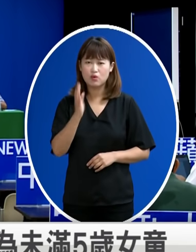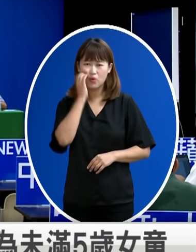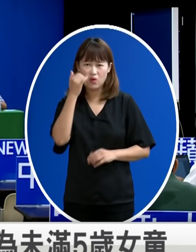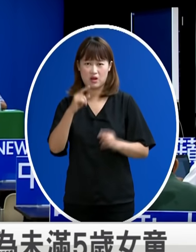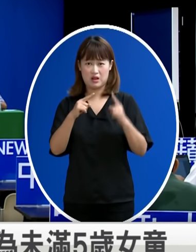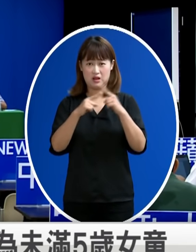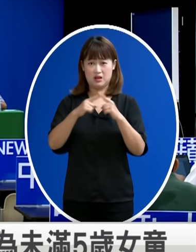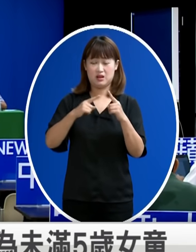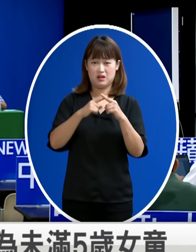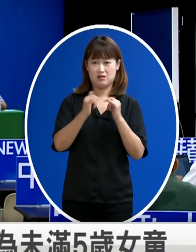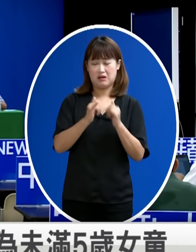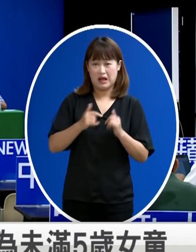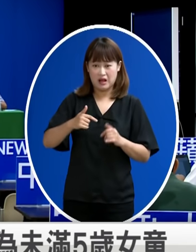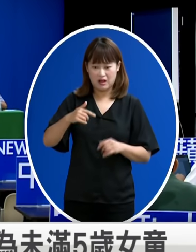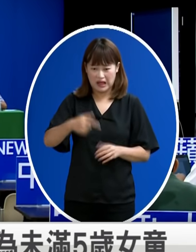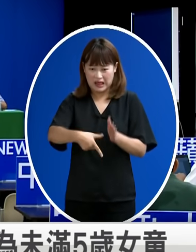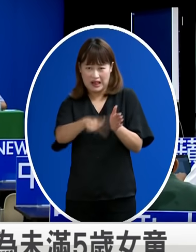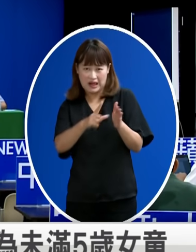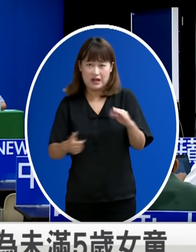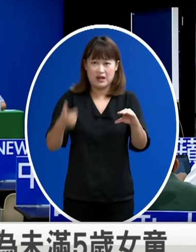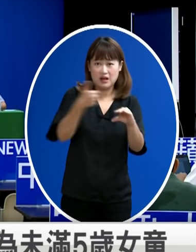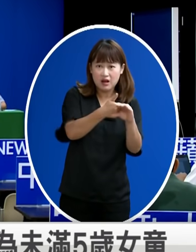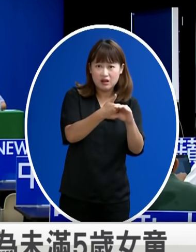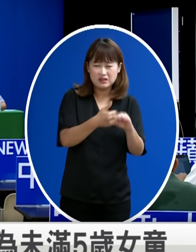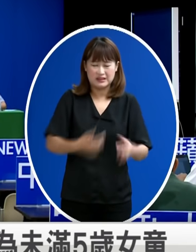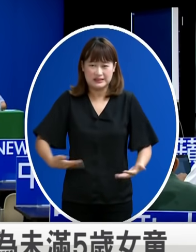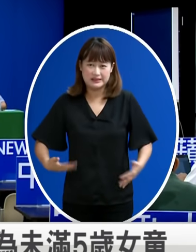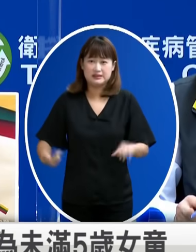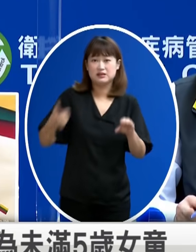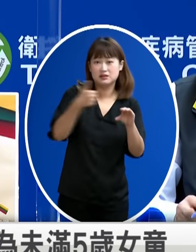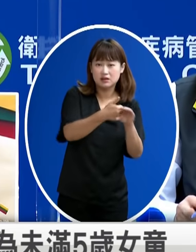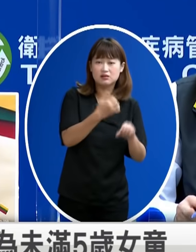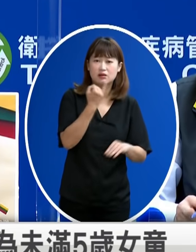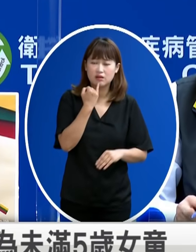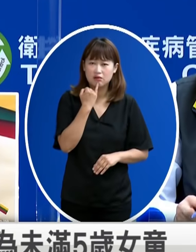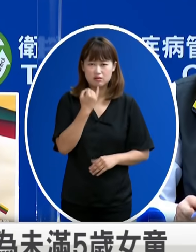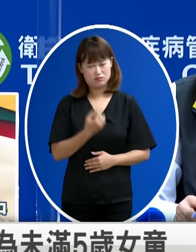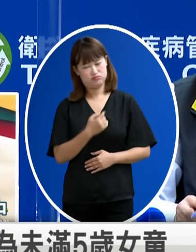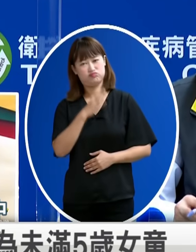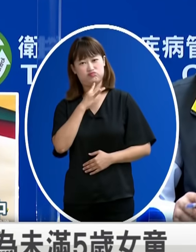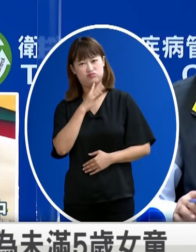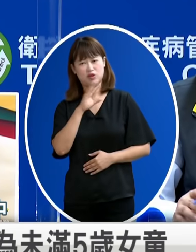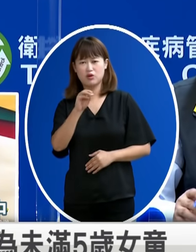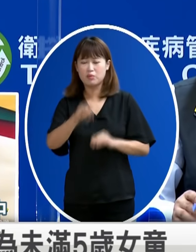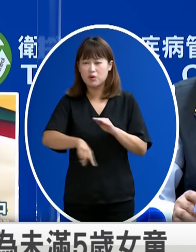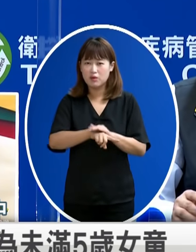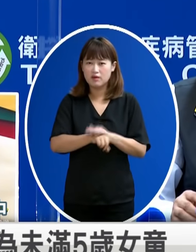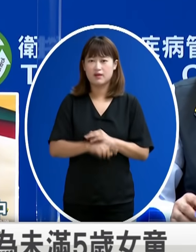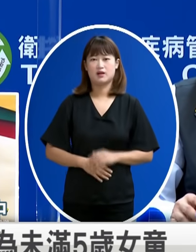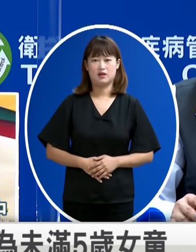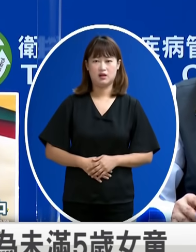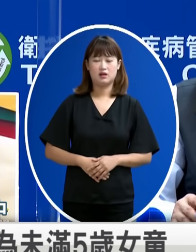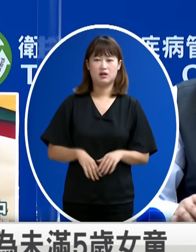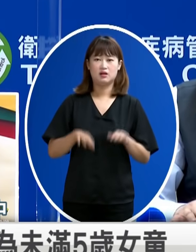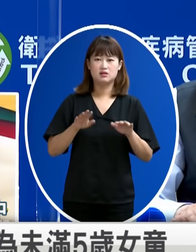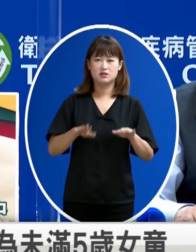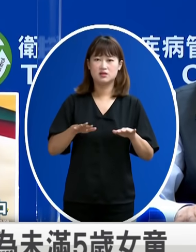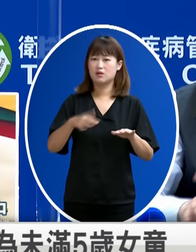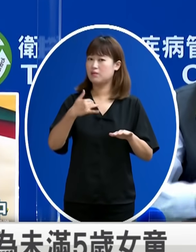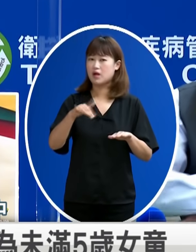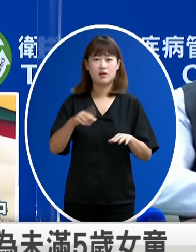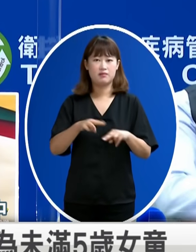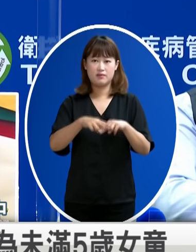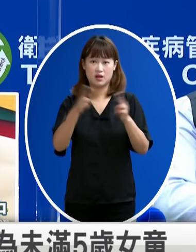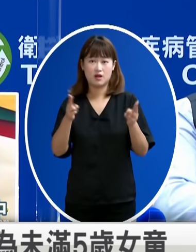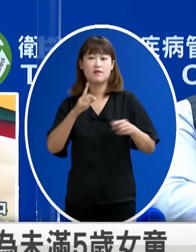的方式搭车，是不是有违反规定？ 这个有，应该是说现在我们就是没有开放自